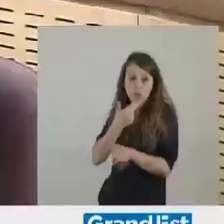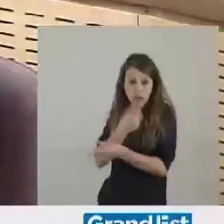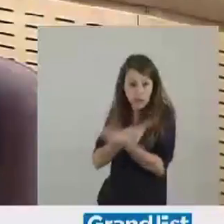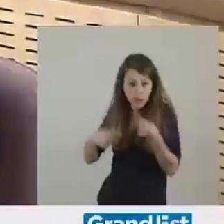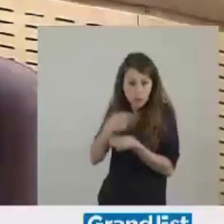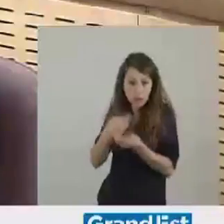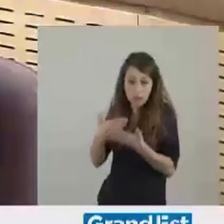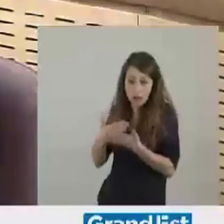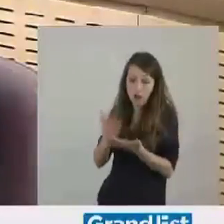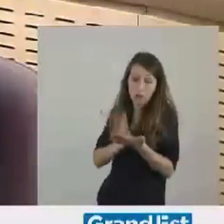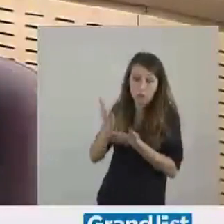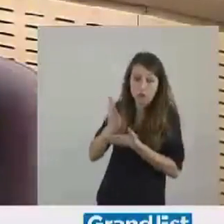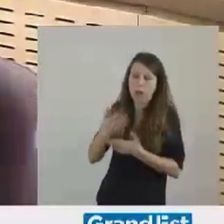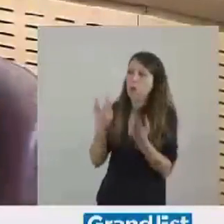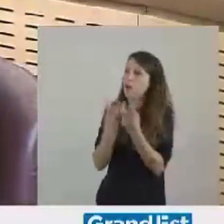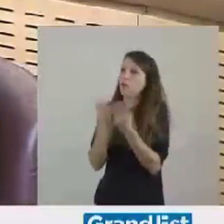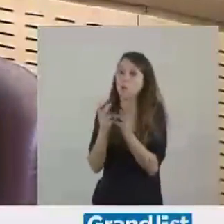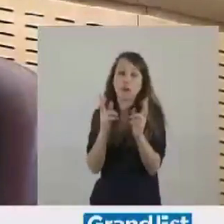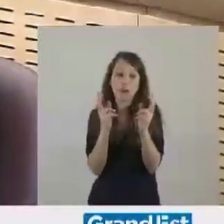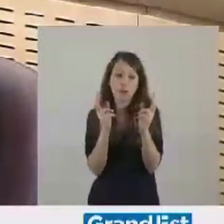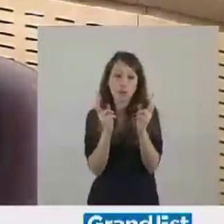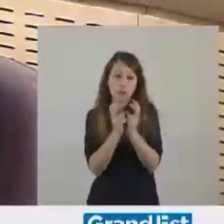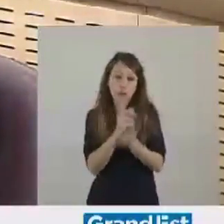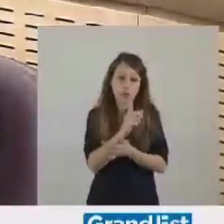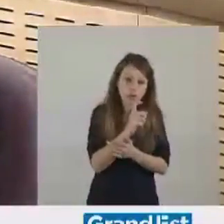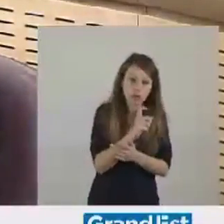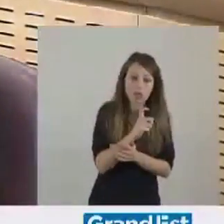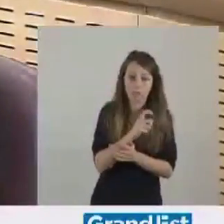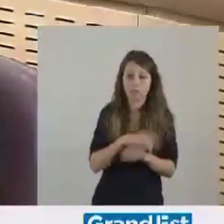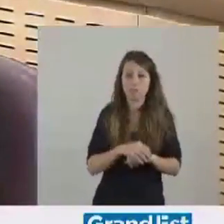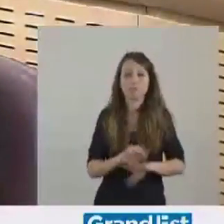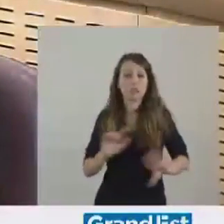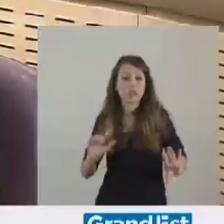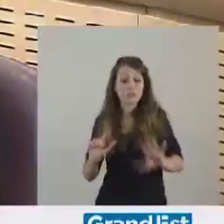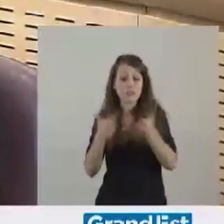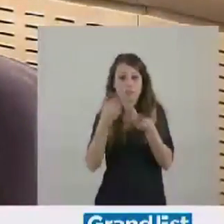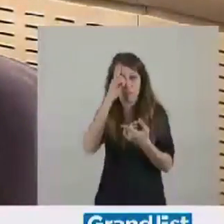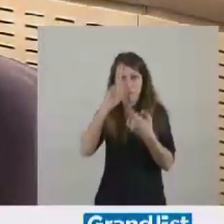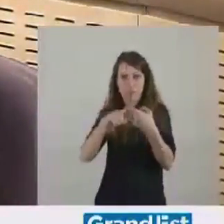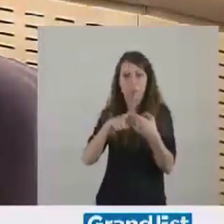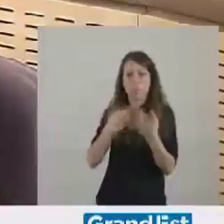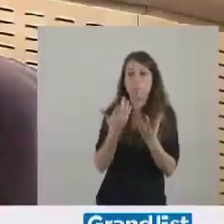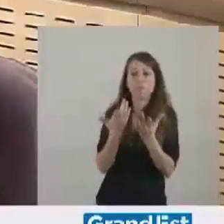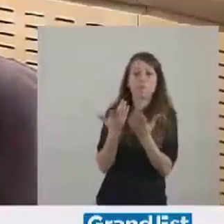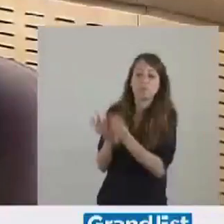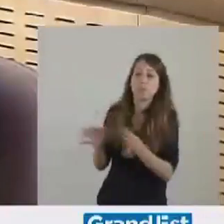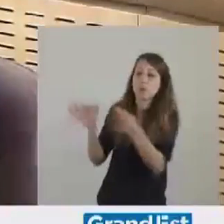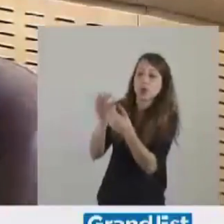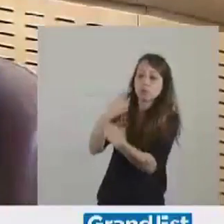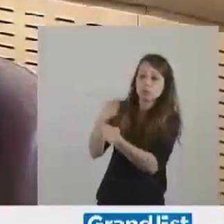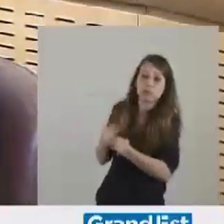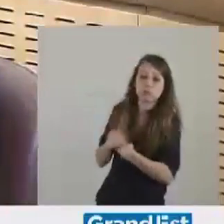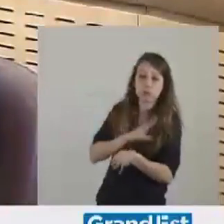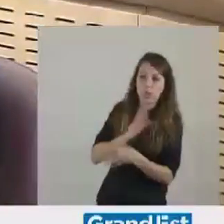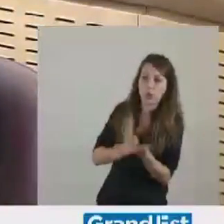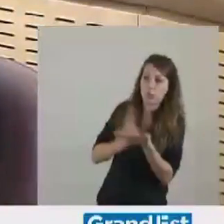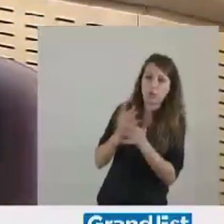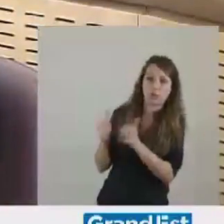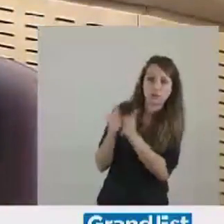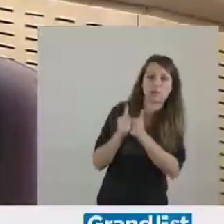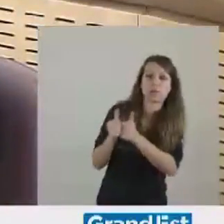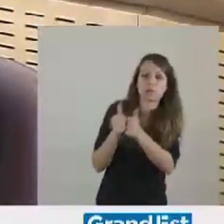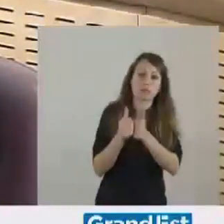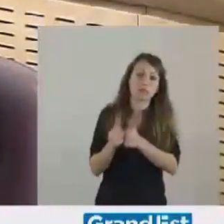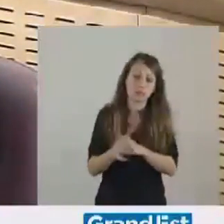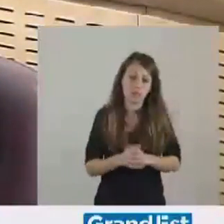des projets comme l'hydroélectricité. Le septième axe concerne les projets transfrontaliers. Devant une nature qui s'absout donc de frontières